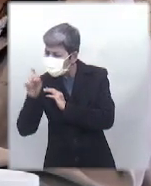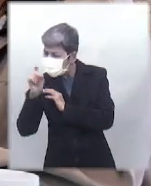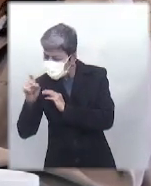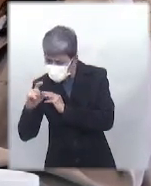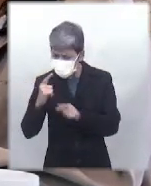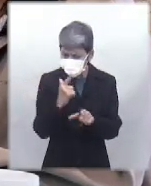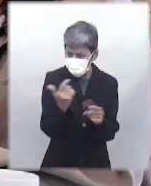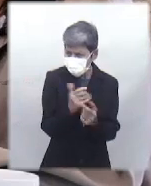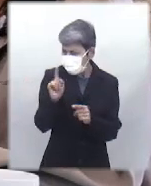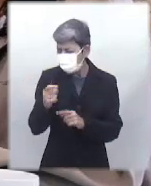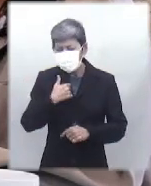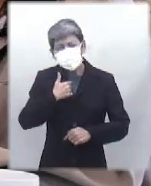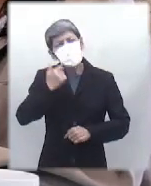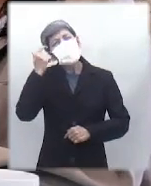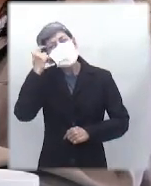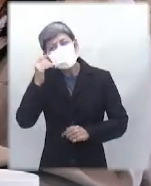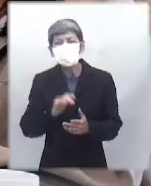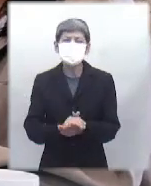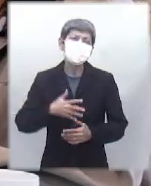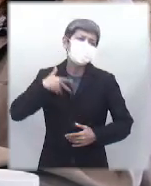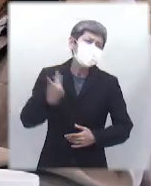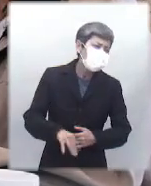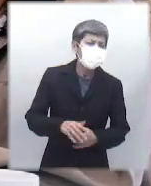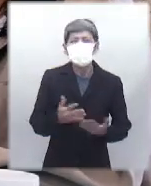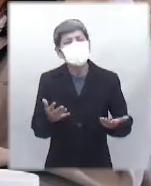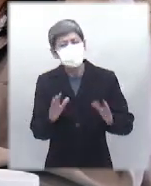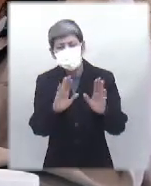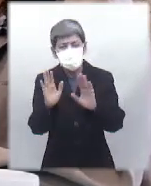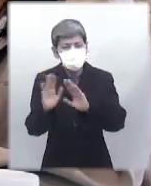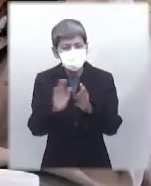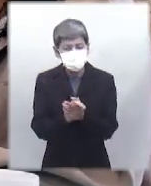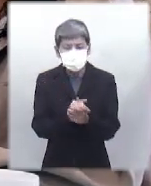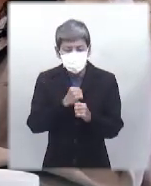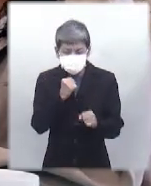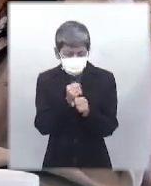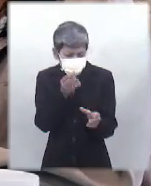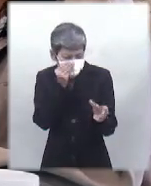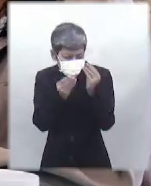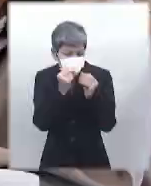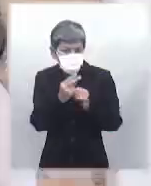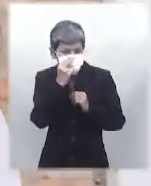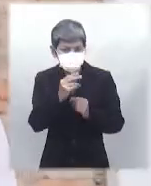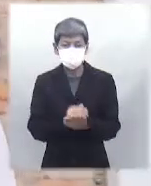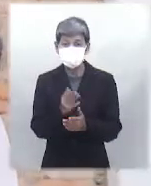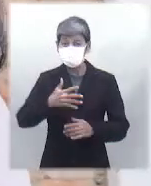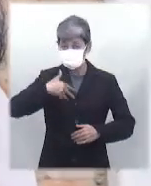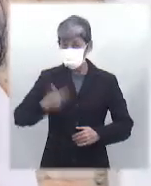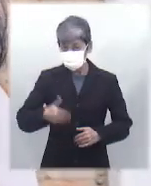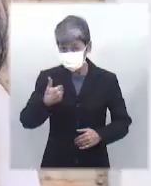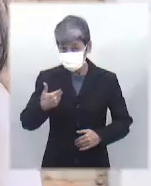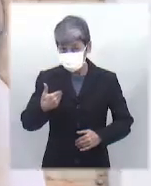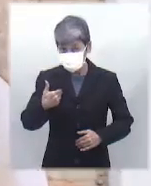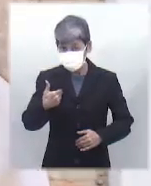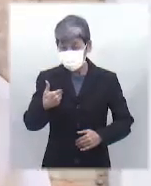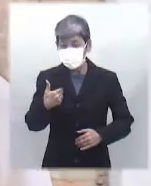นะครับอย่าไปสะเปะเรื่องอื่นเรื่อยๆอะไรเงี้ยลองมาศึกษาดูอย่างแท้จริงพี่ท้อบ้างไหมคะ